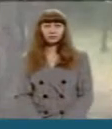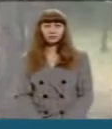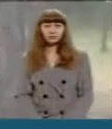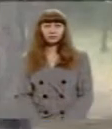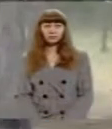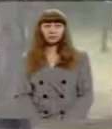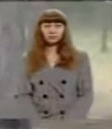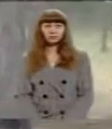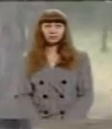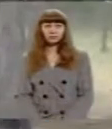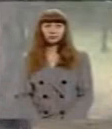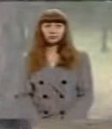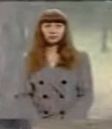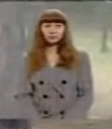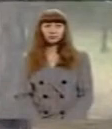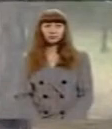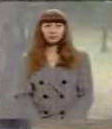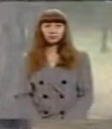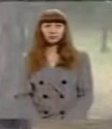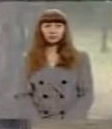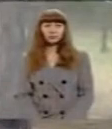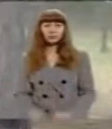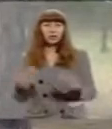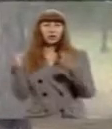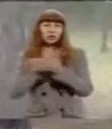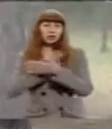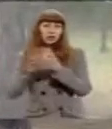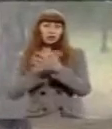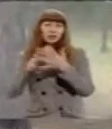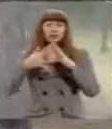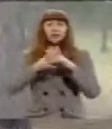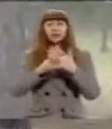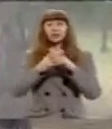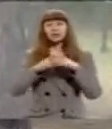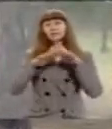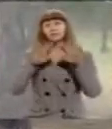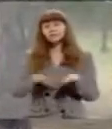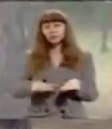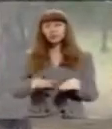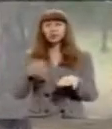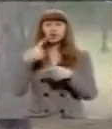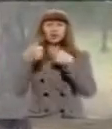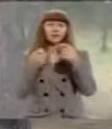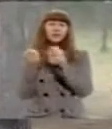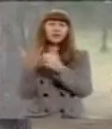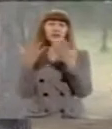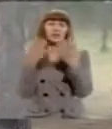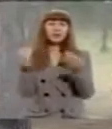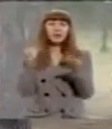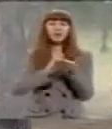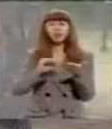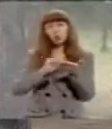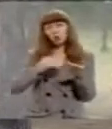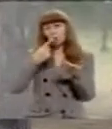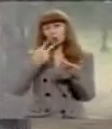Барлық аурудың алдын алу жұмыстары жоспар бойынша жүргізілді. Қостанай ауданында 6 елді мекен бар. Көктем айлары солардың әрқайсысында ветеринарлық шаралар